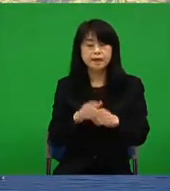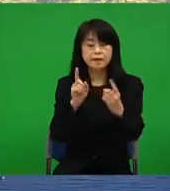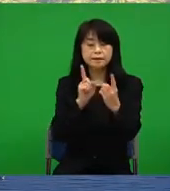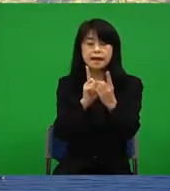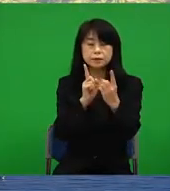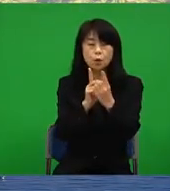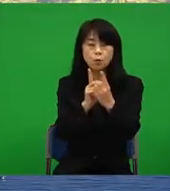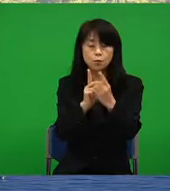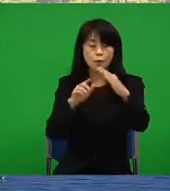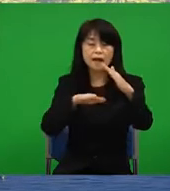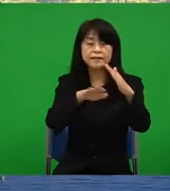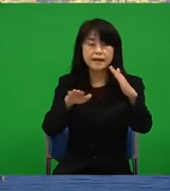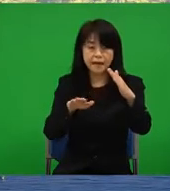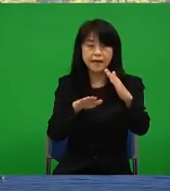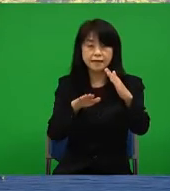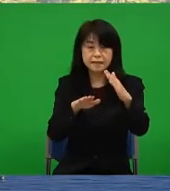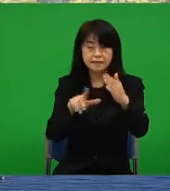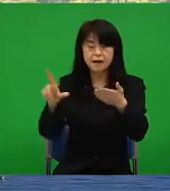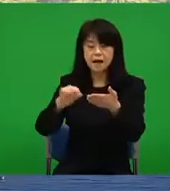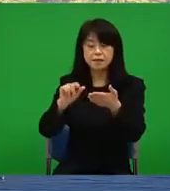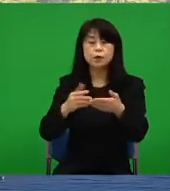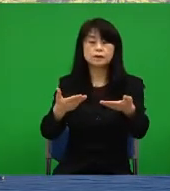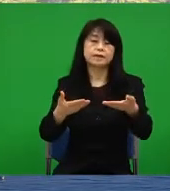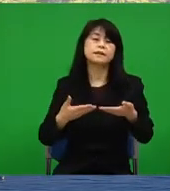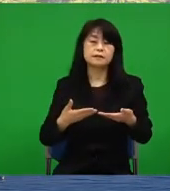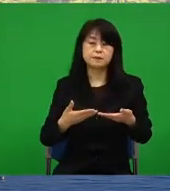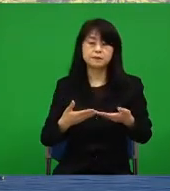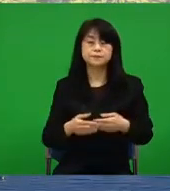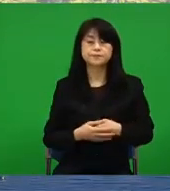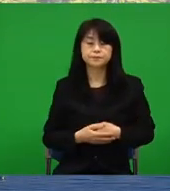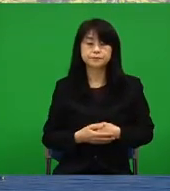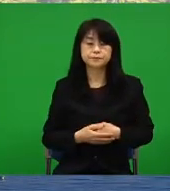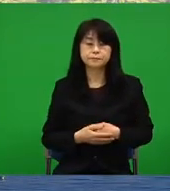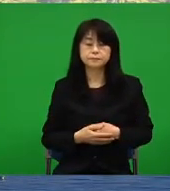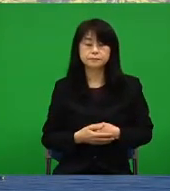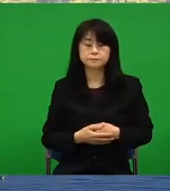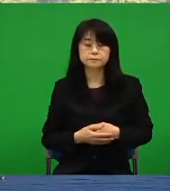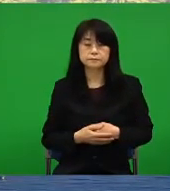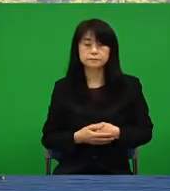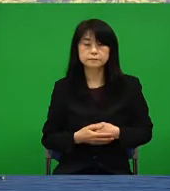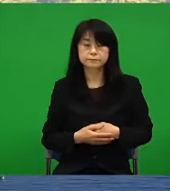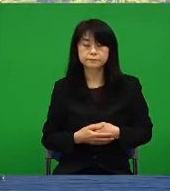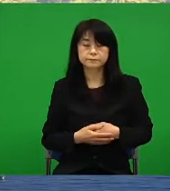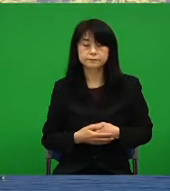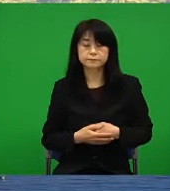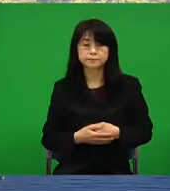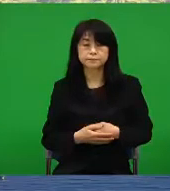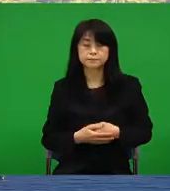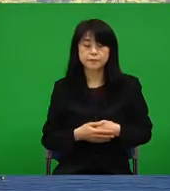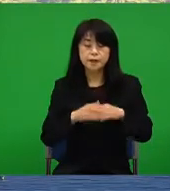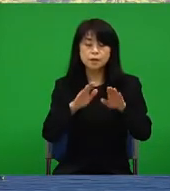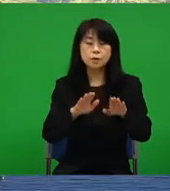対象となるご家庭にはご活用いただけておるわけです。今回です